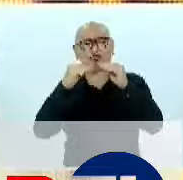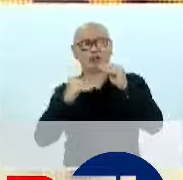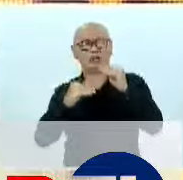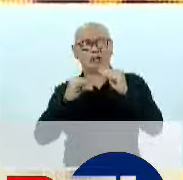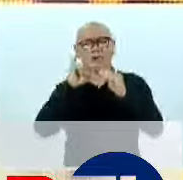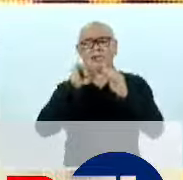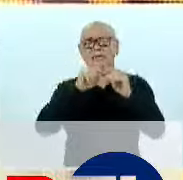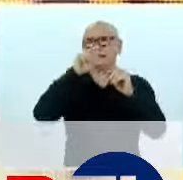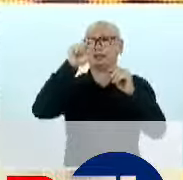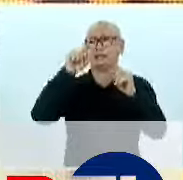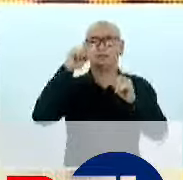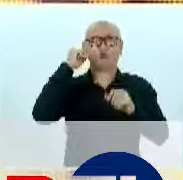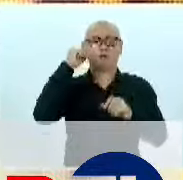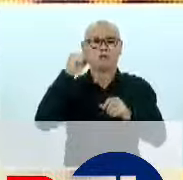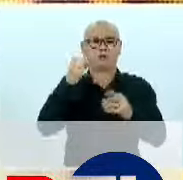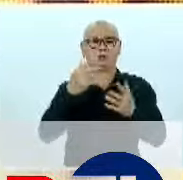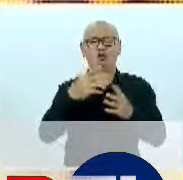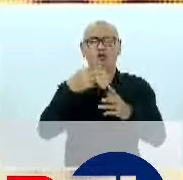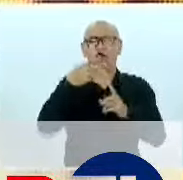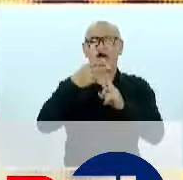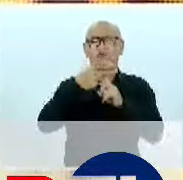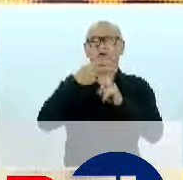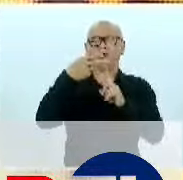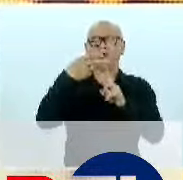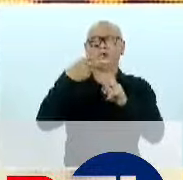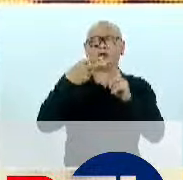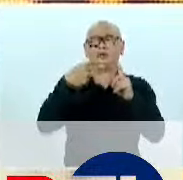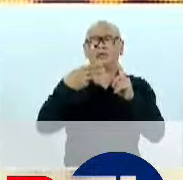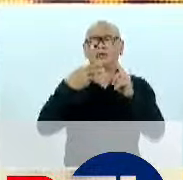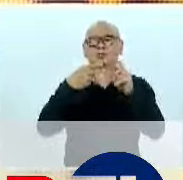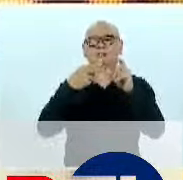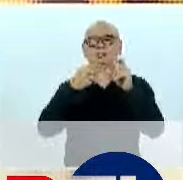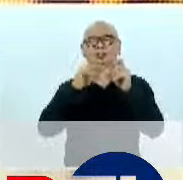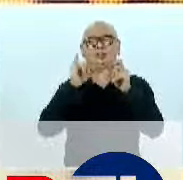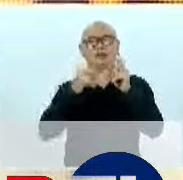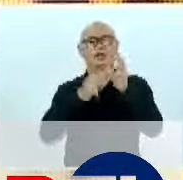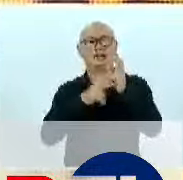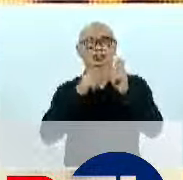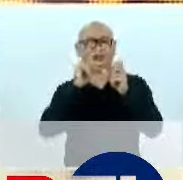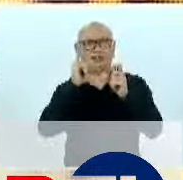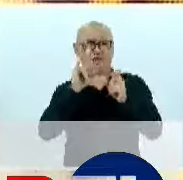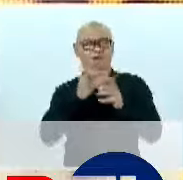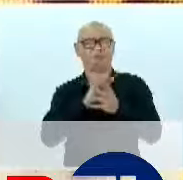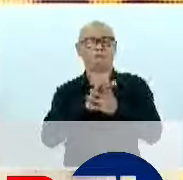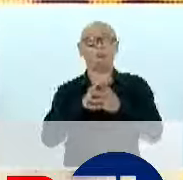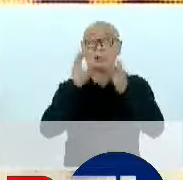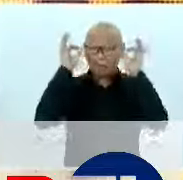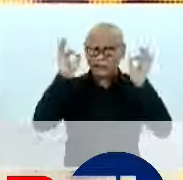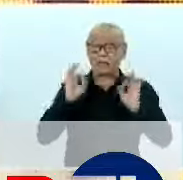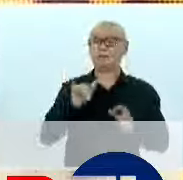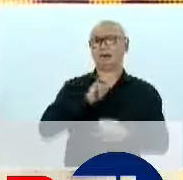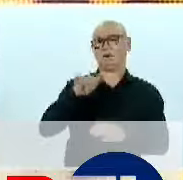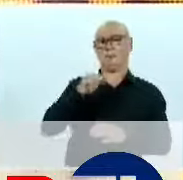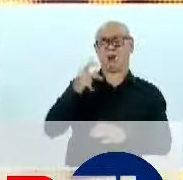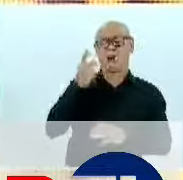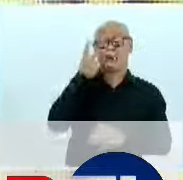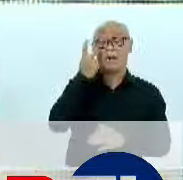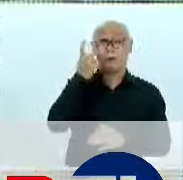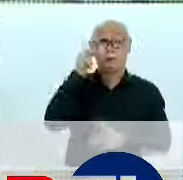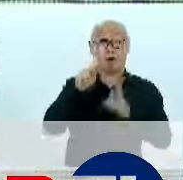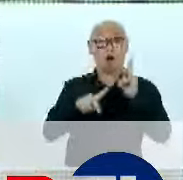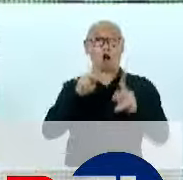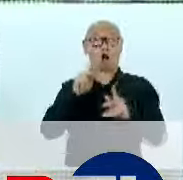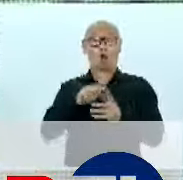turunnya efisiensi perekonomian Jawa Tengah dari bidang pendidikan juga begitu kita melihat